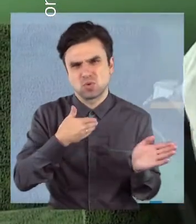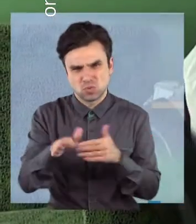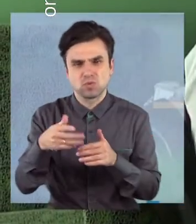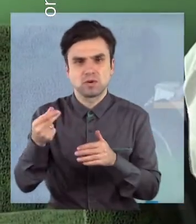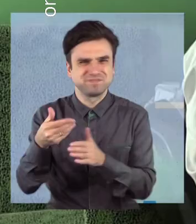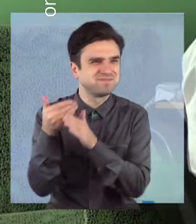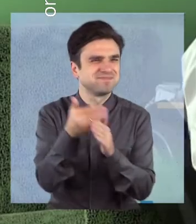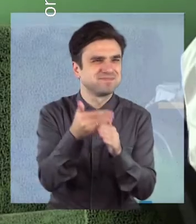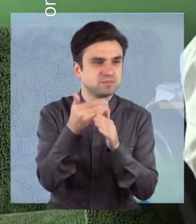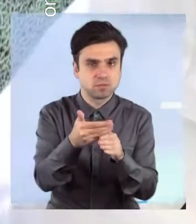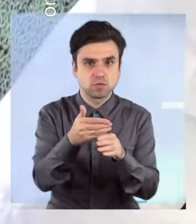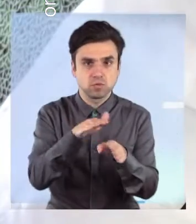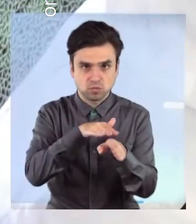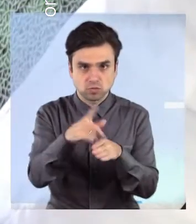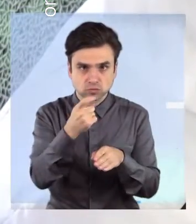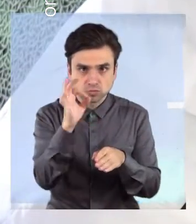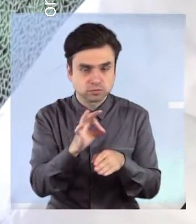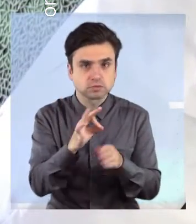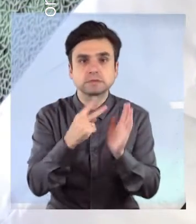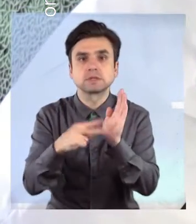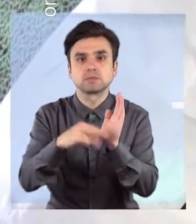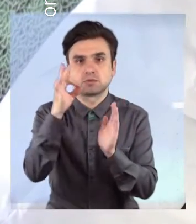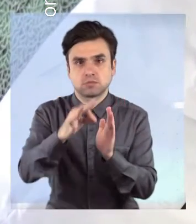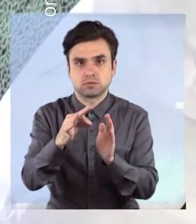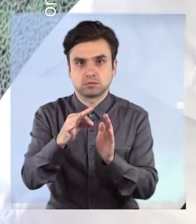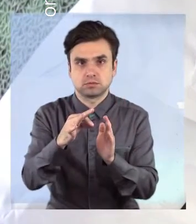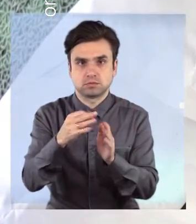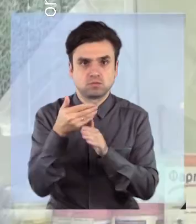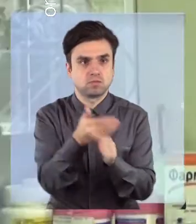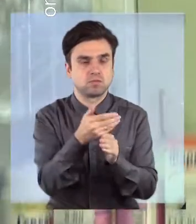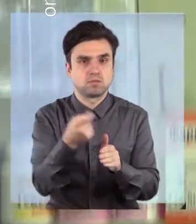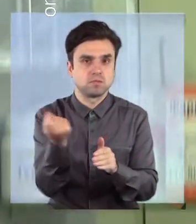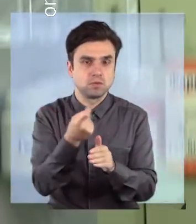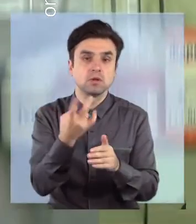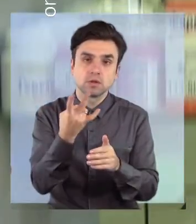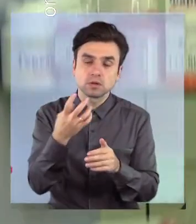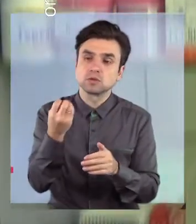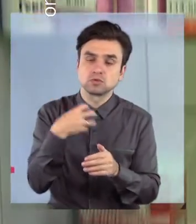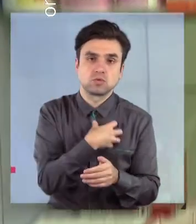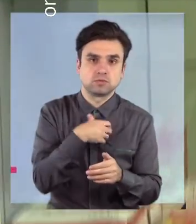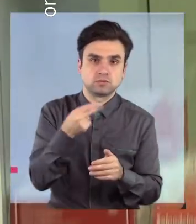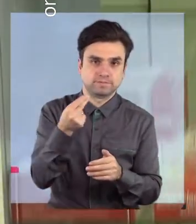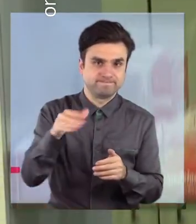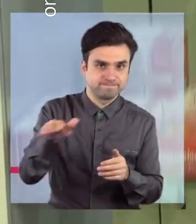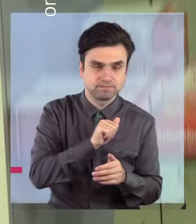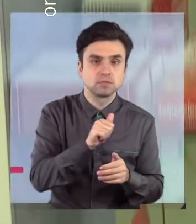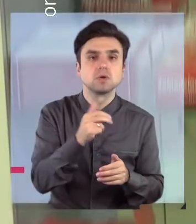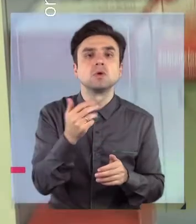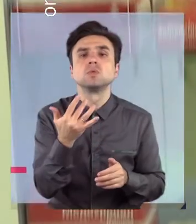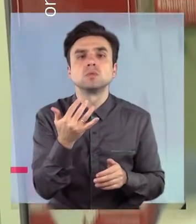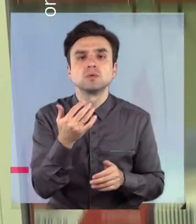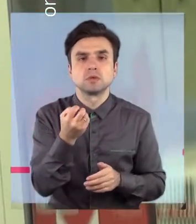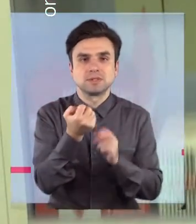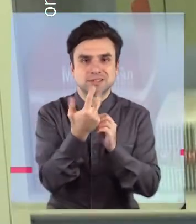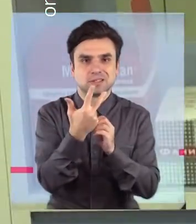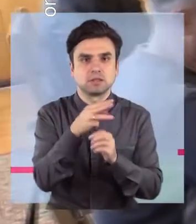сесії міськради вирішуватиметься питання щодо виділення необхідних коштів з міського бюджету. А саме майже 13 мільйонів на зарплатню